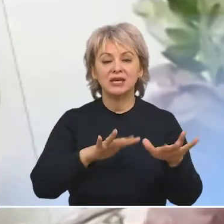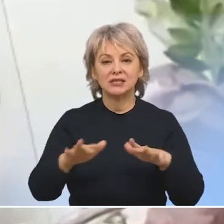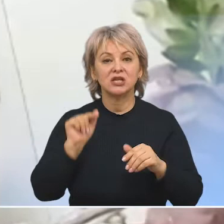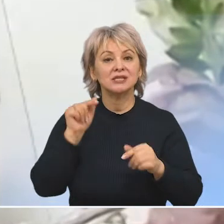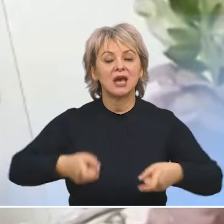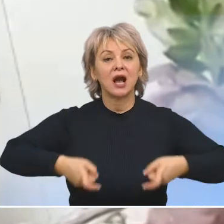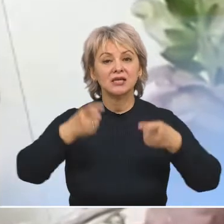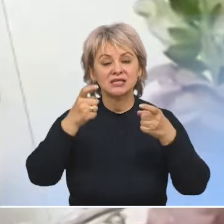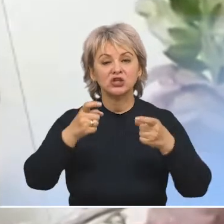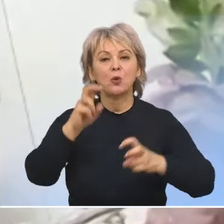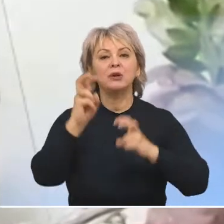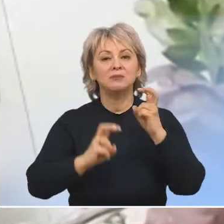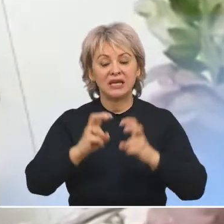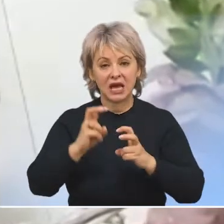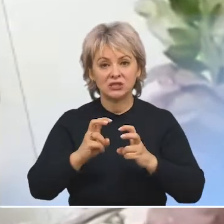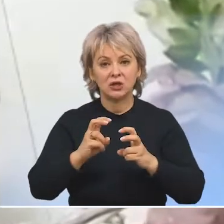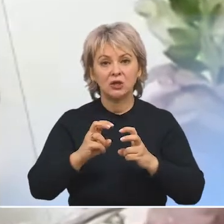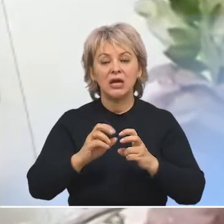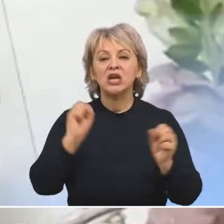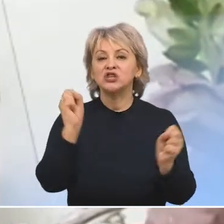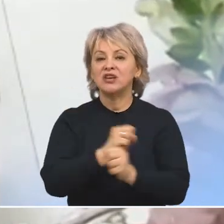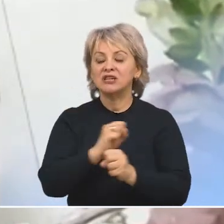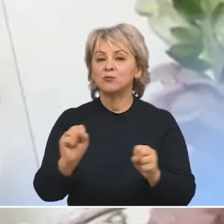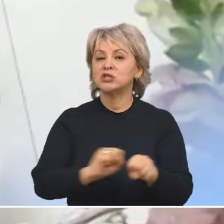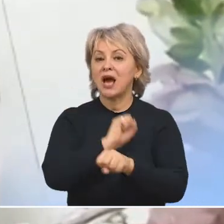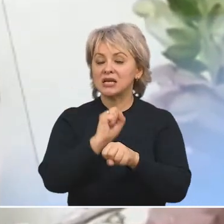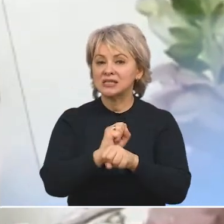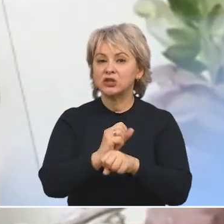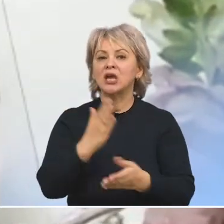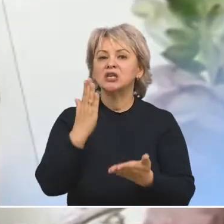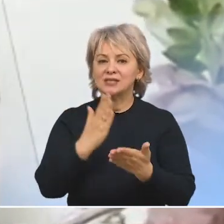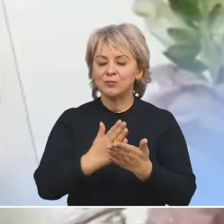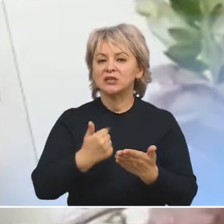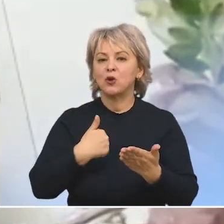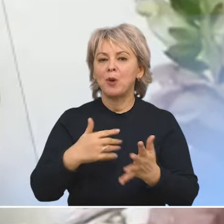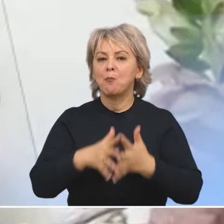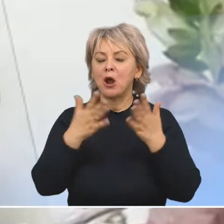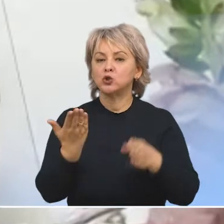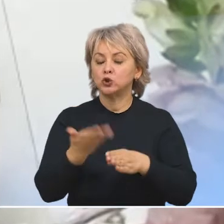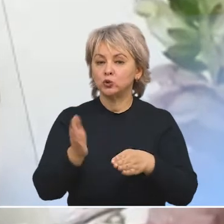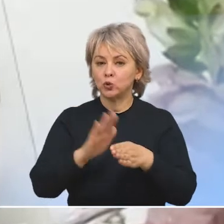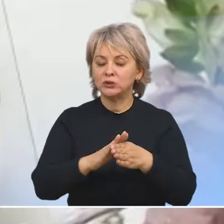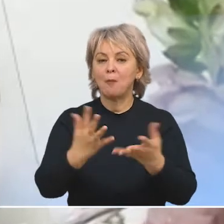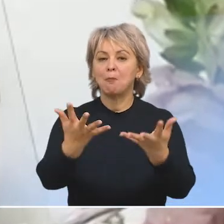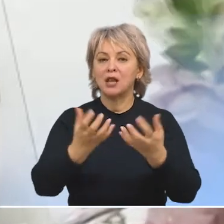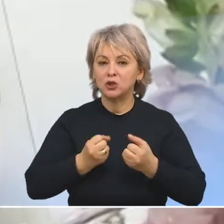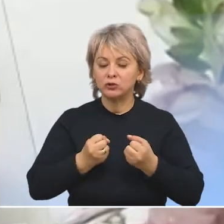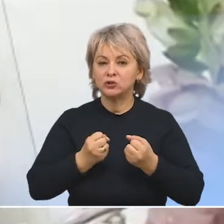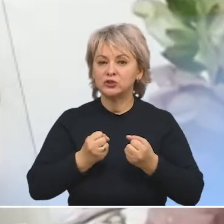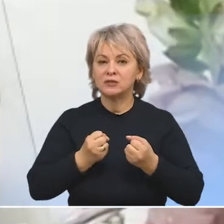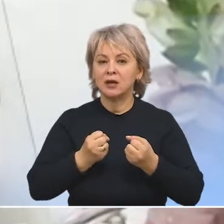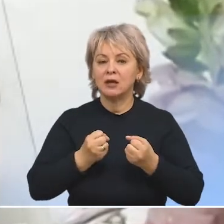жизнедеятельности всех гостиничных предприятий. Невозможно их остановить. Испытывали мы большие трудности с